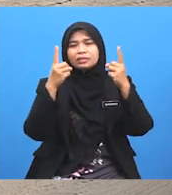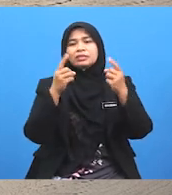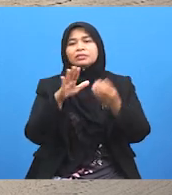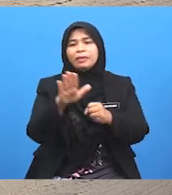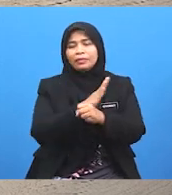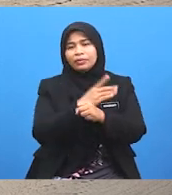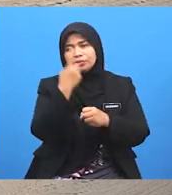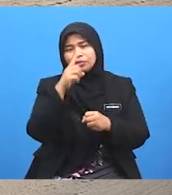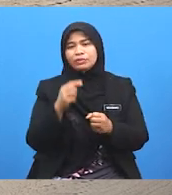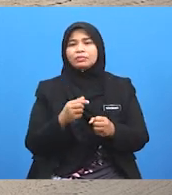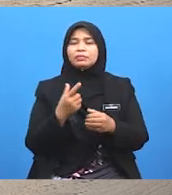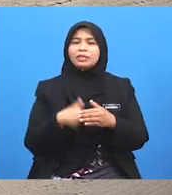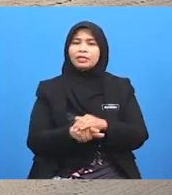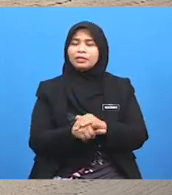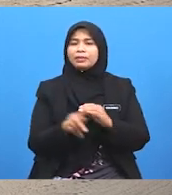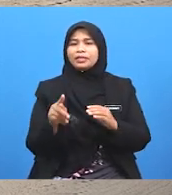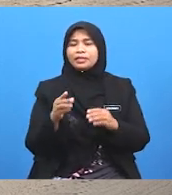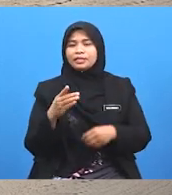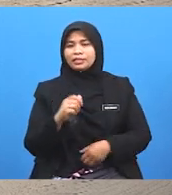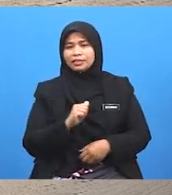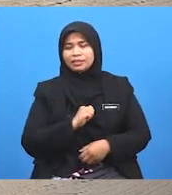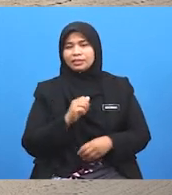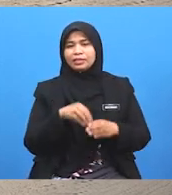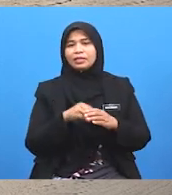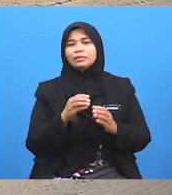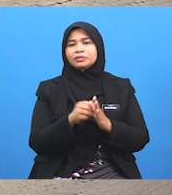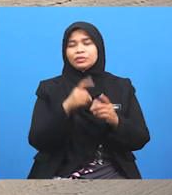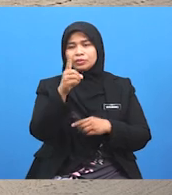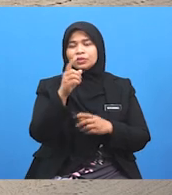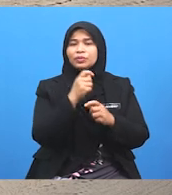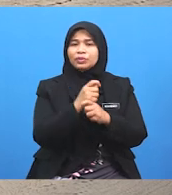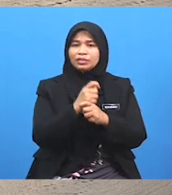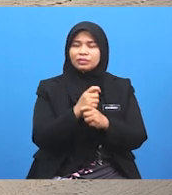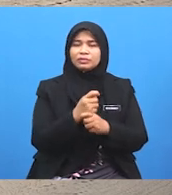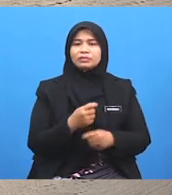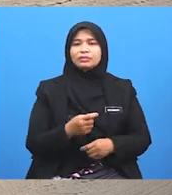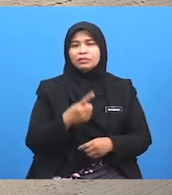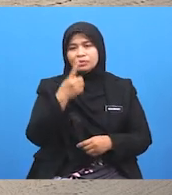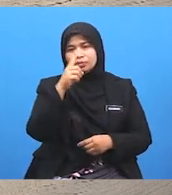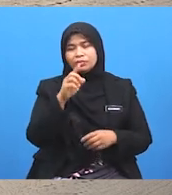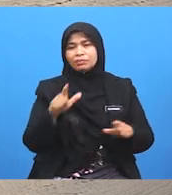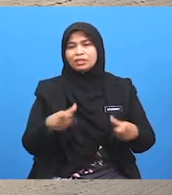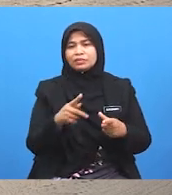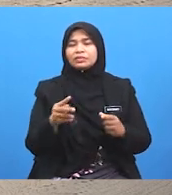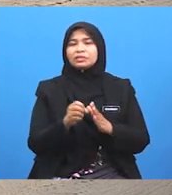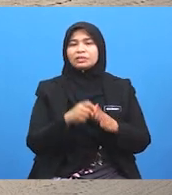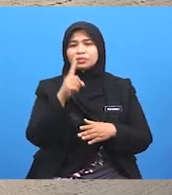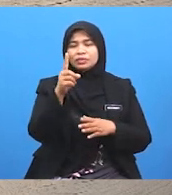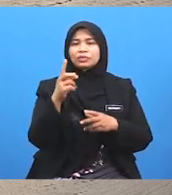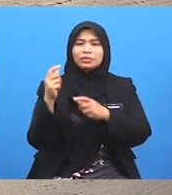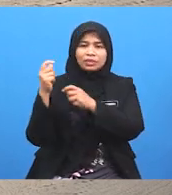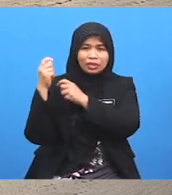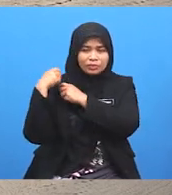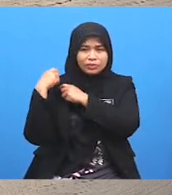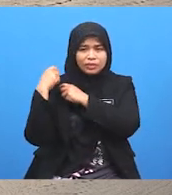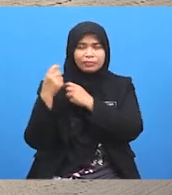untuk melibatkan diri dalam sesuatu tugas dalam melaksanakan sesuatu tanggungjawab yang